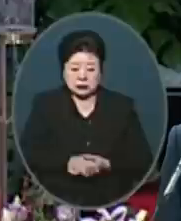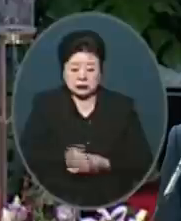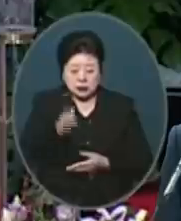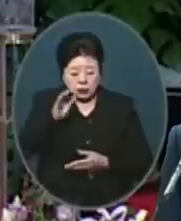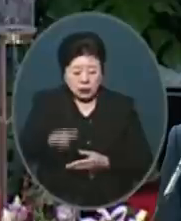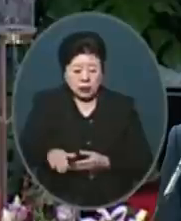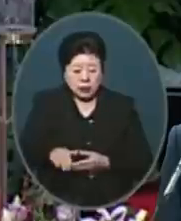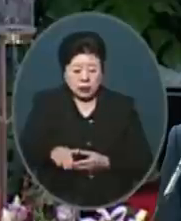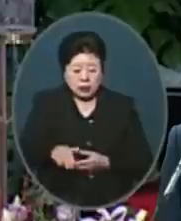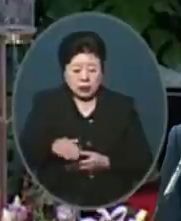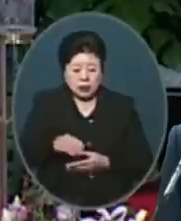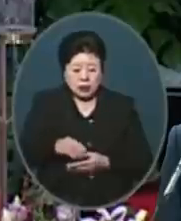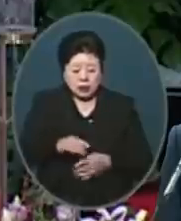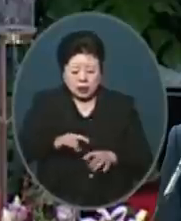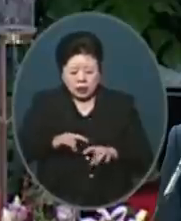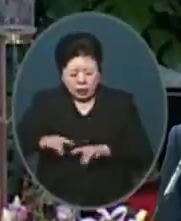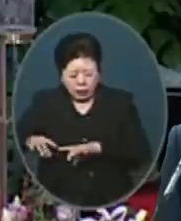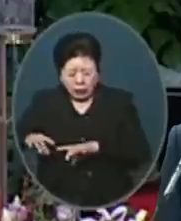강력한 전류가